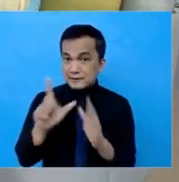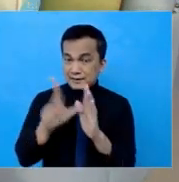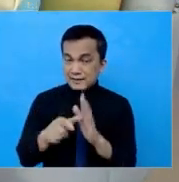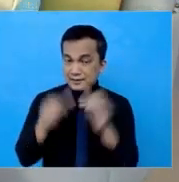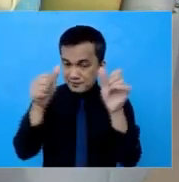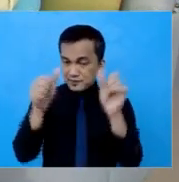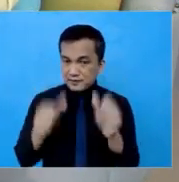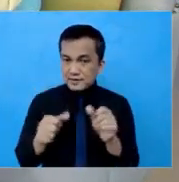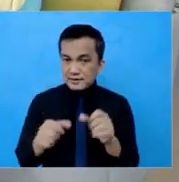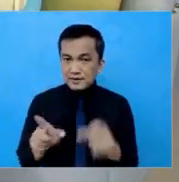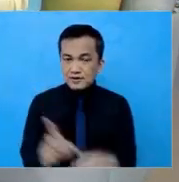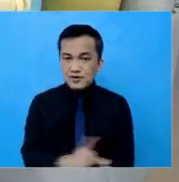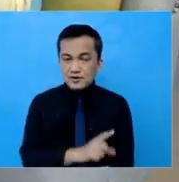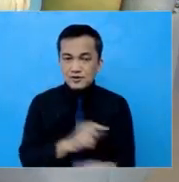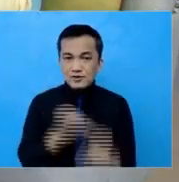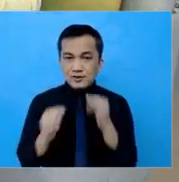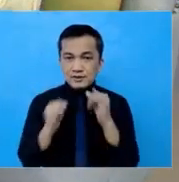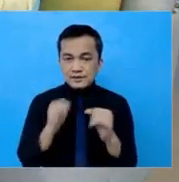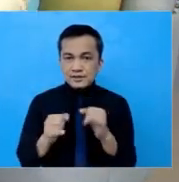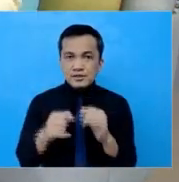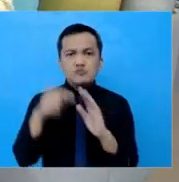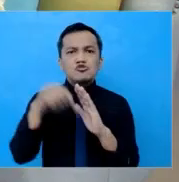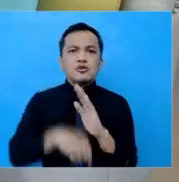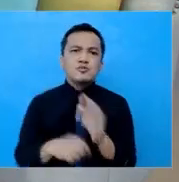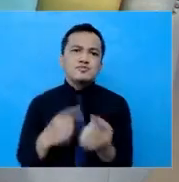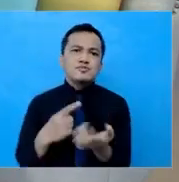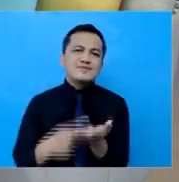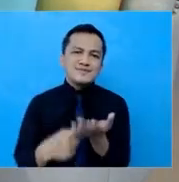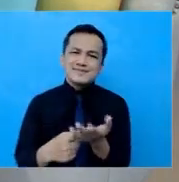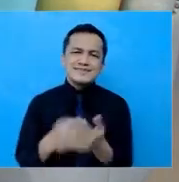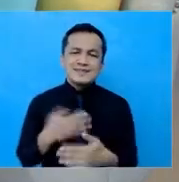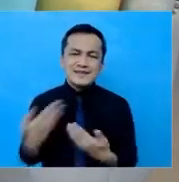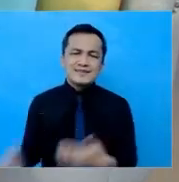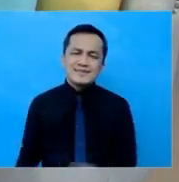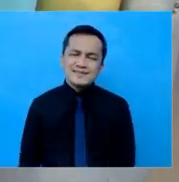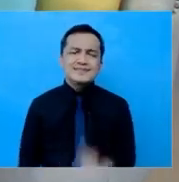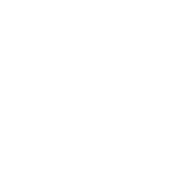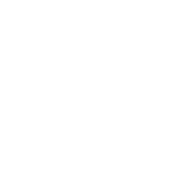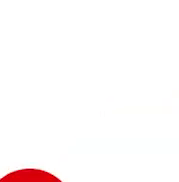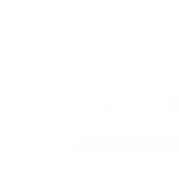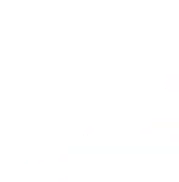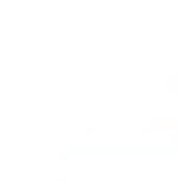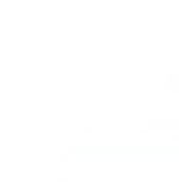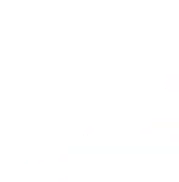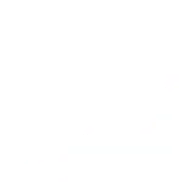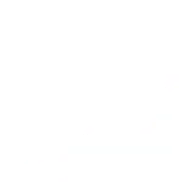Dahil medyo malalim ang mga pinag-usapan namin. Masaya talaga. Celebrity, bukas na yan. That's right.